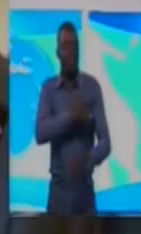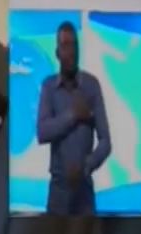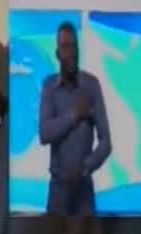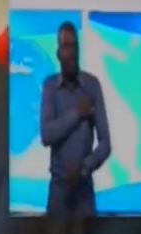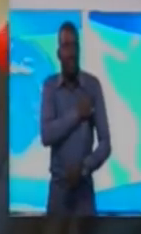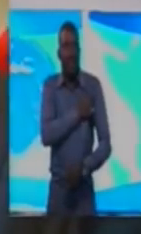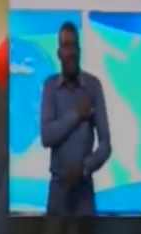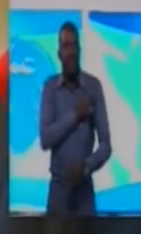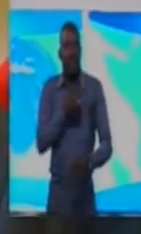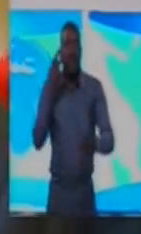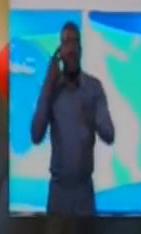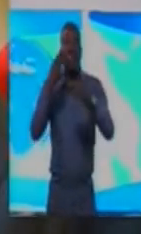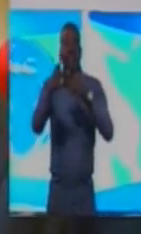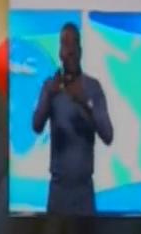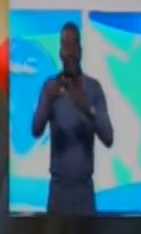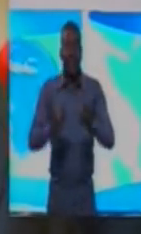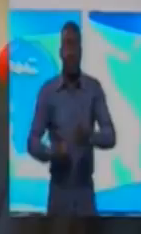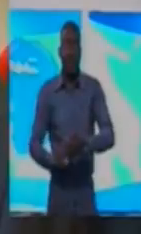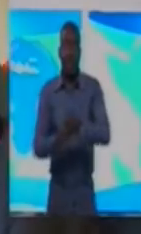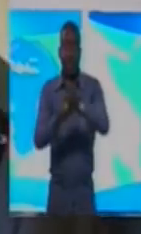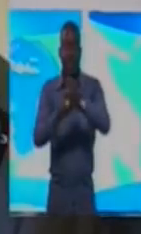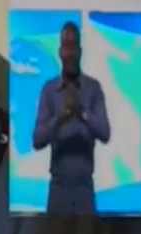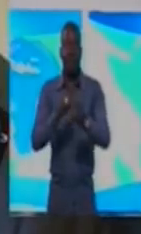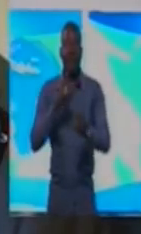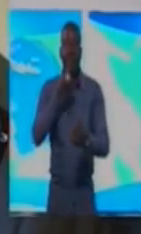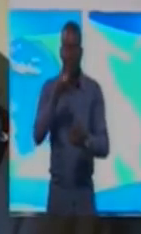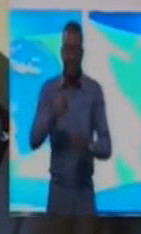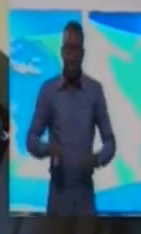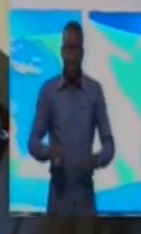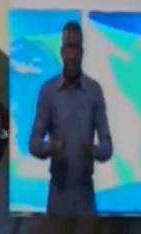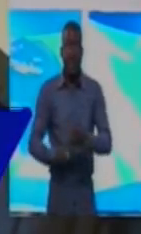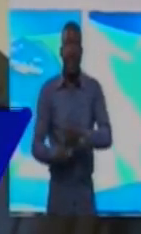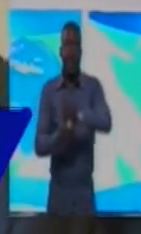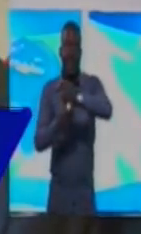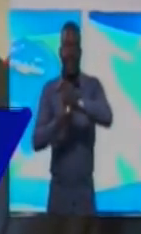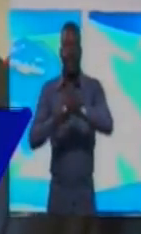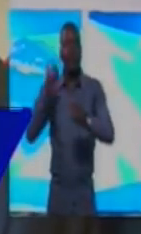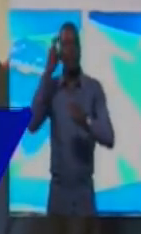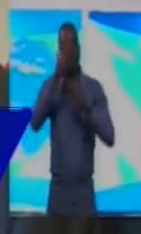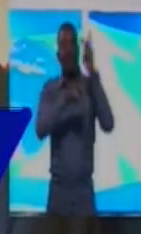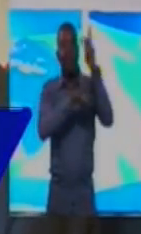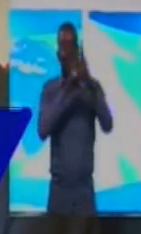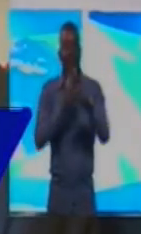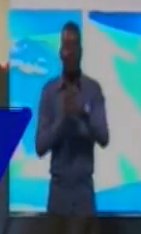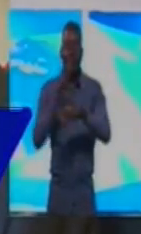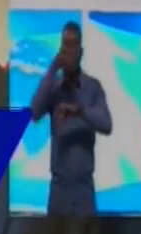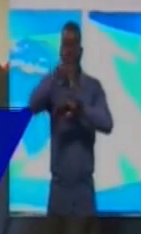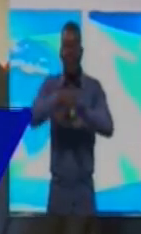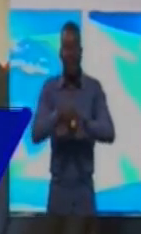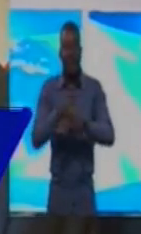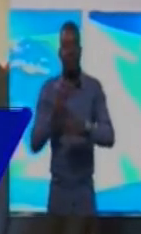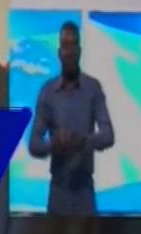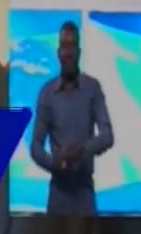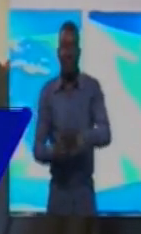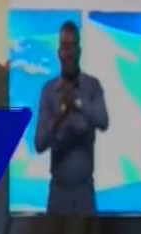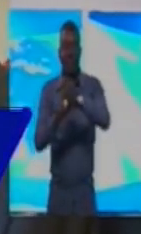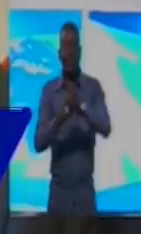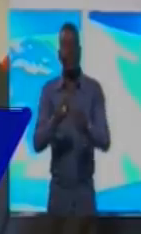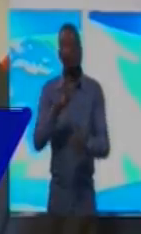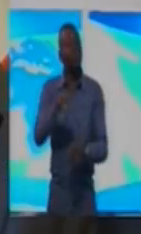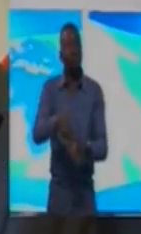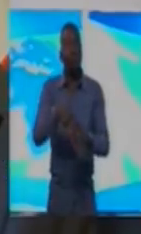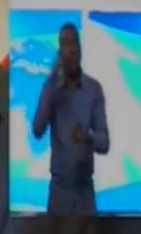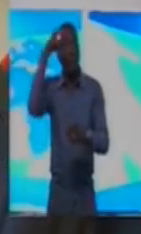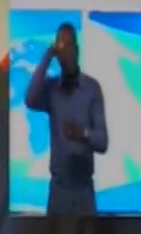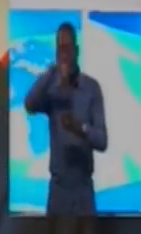volontaire visant à soutenir les efforts pour assurer la protection civile à travers les actions de secours, sauvetage d'urgence